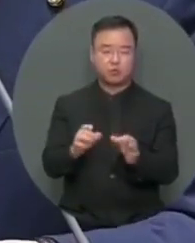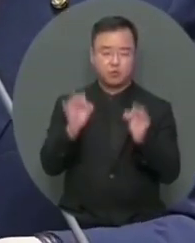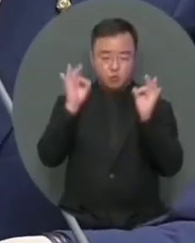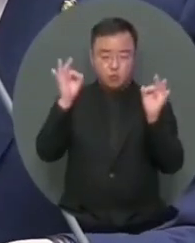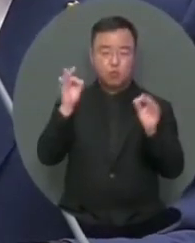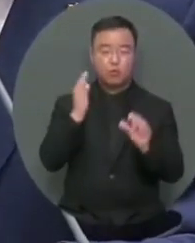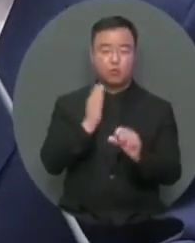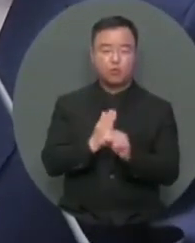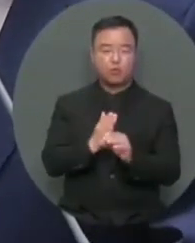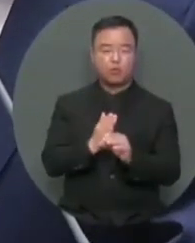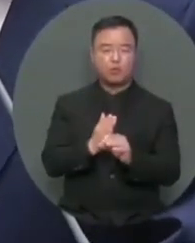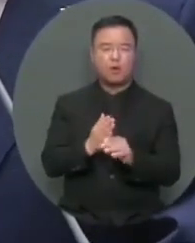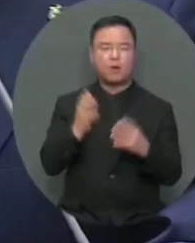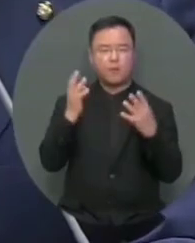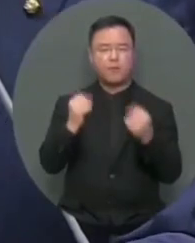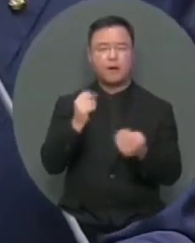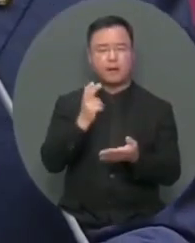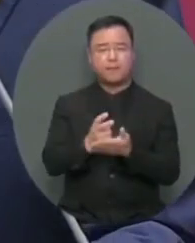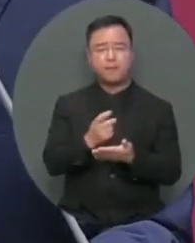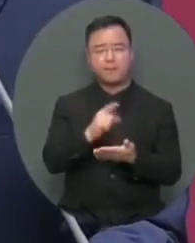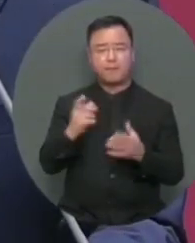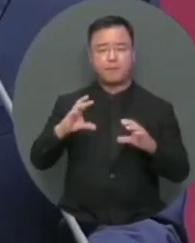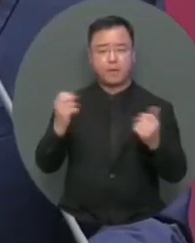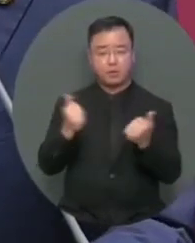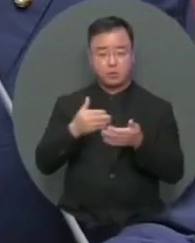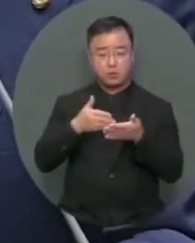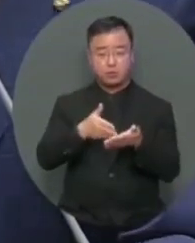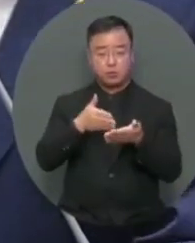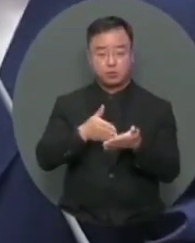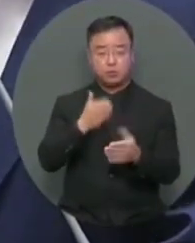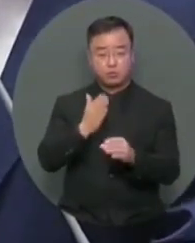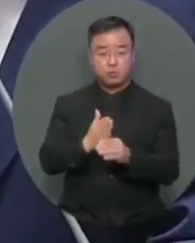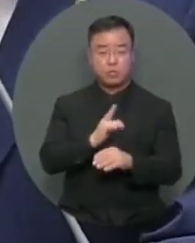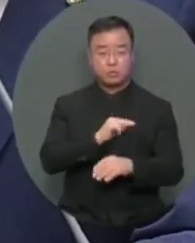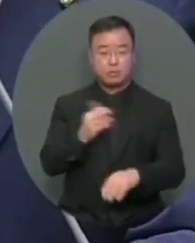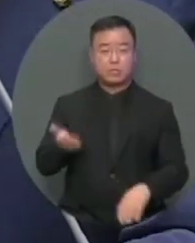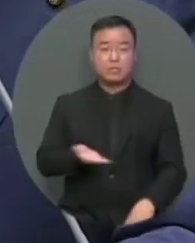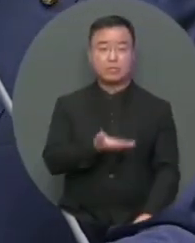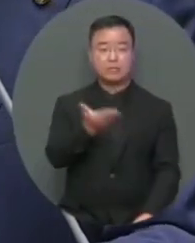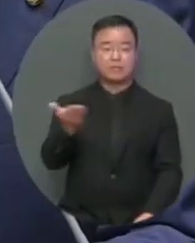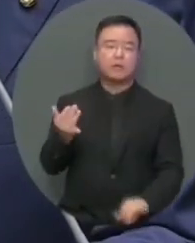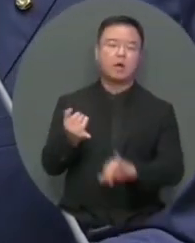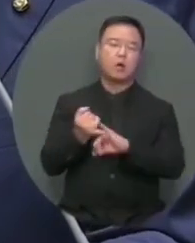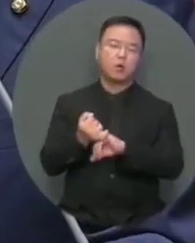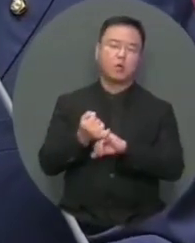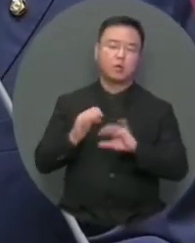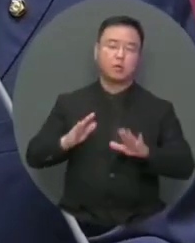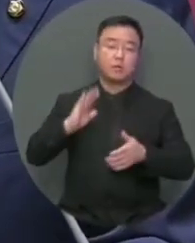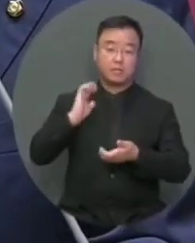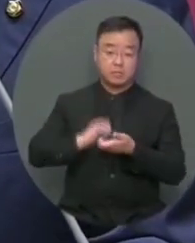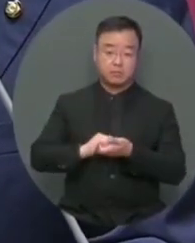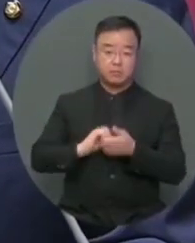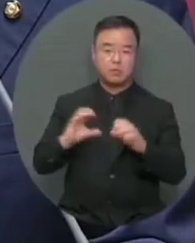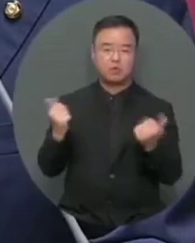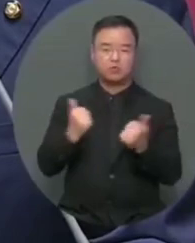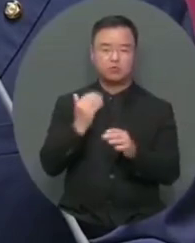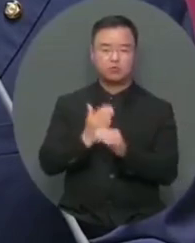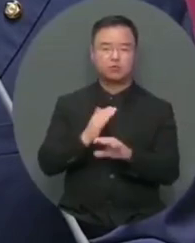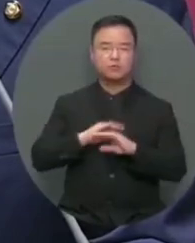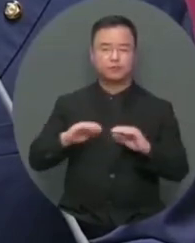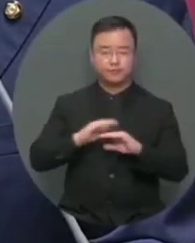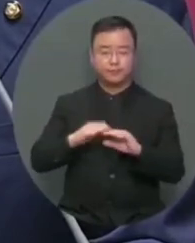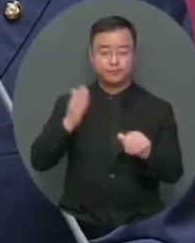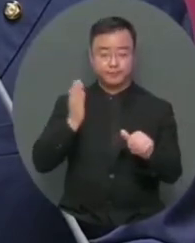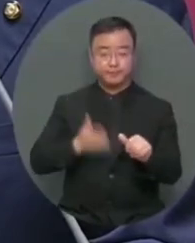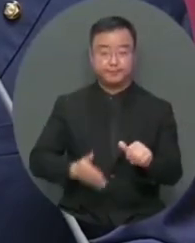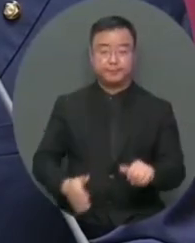있습니다. 많은 법안들이 지금 국회에 나와 있습니다. 의원님들 꼭 좀 이번 정기국회에 다 좀 처리해